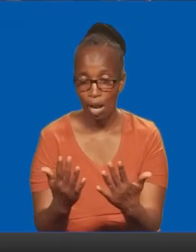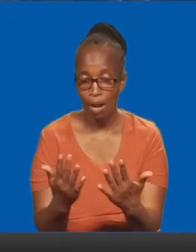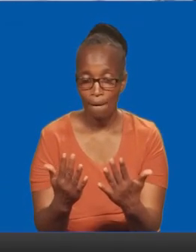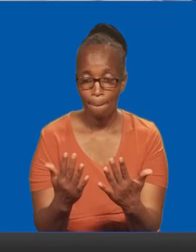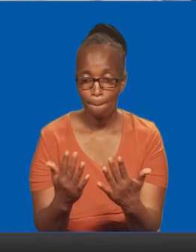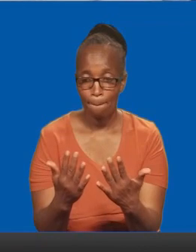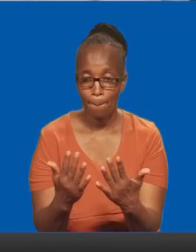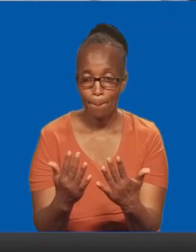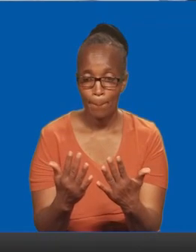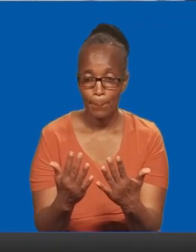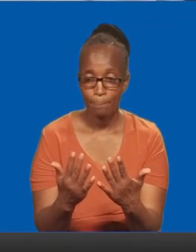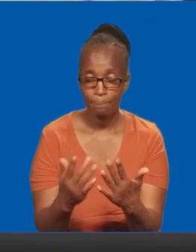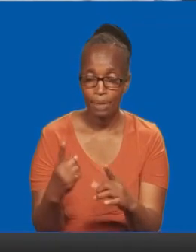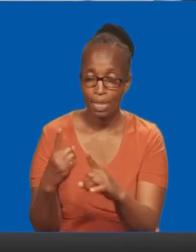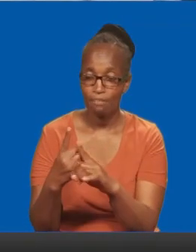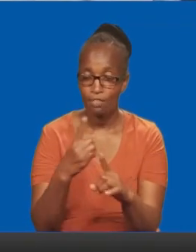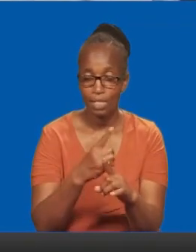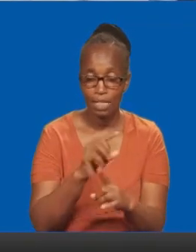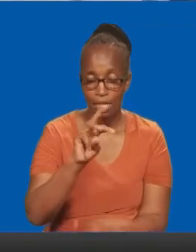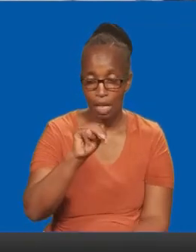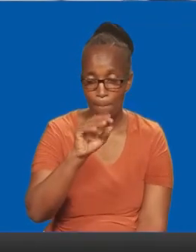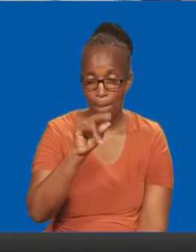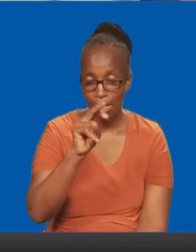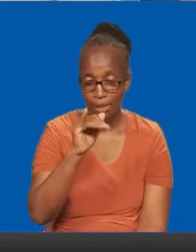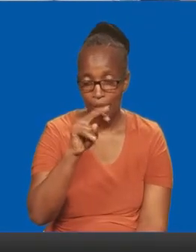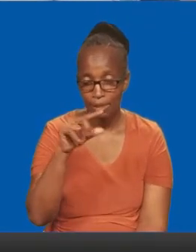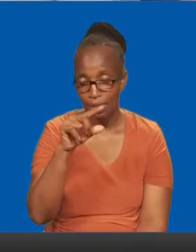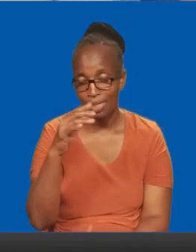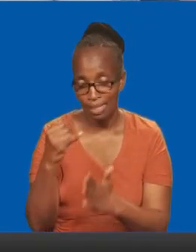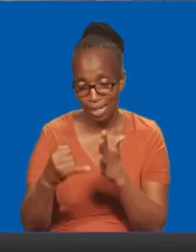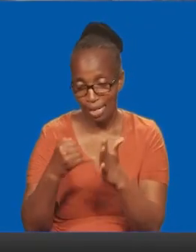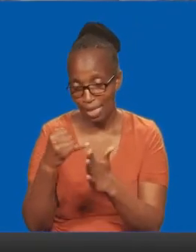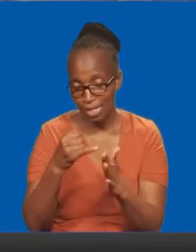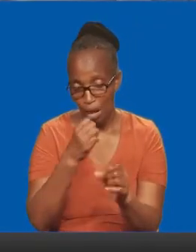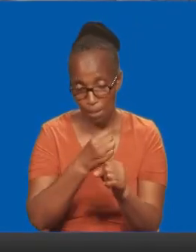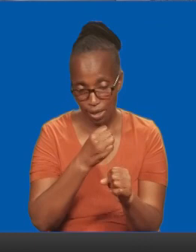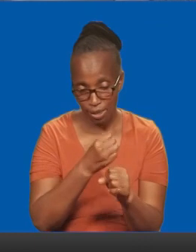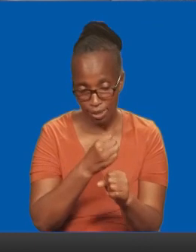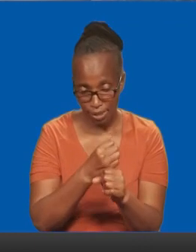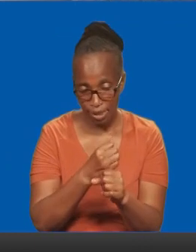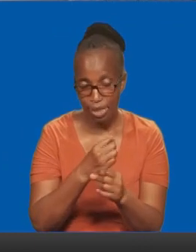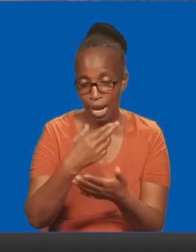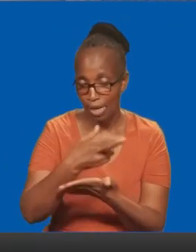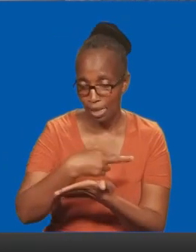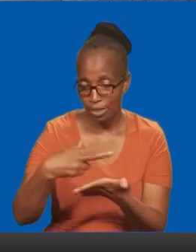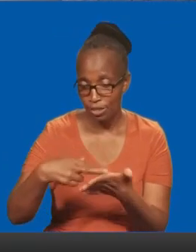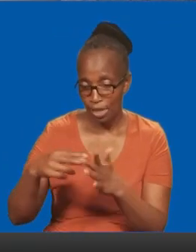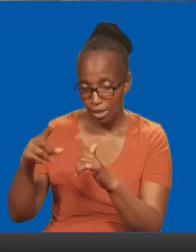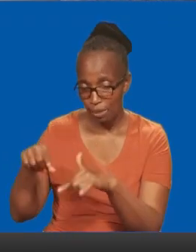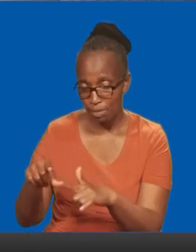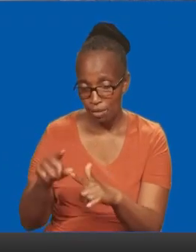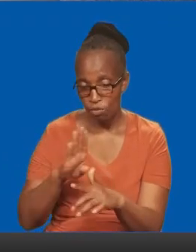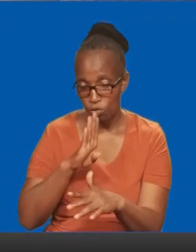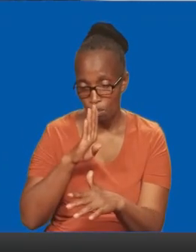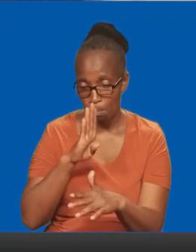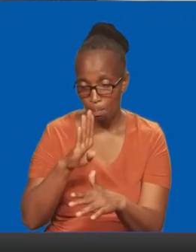wakati wa mafunzo ya uwezeshaji wa wanachama wa vyama vya ushirika vya wachimbaji madini, katibu katika Wizara ya Madini Elijah